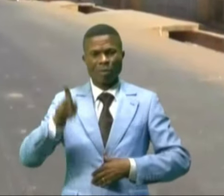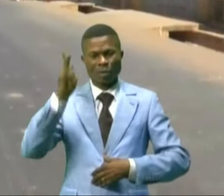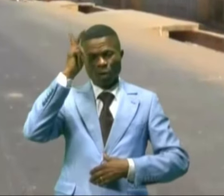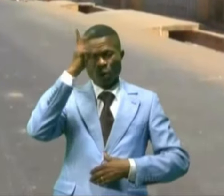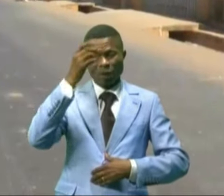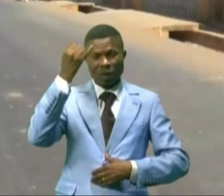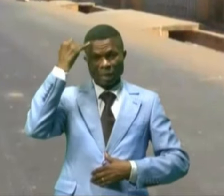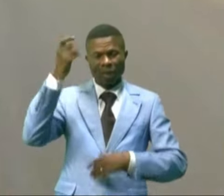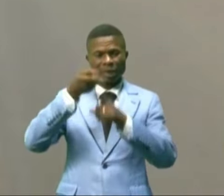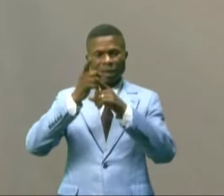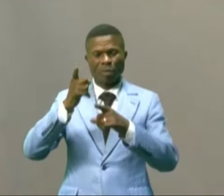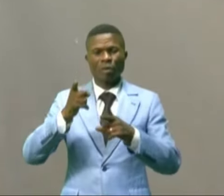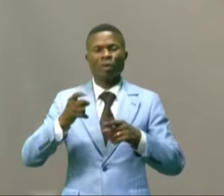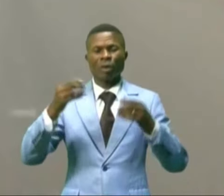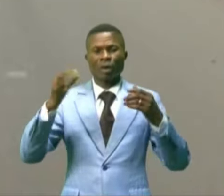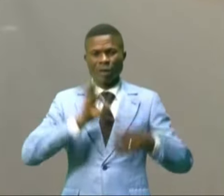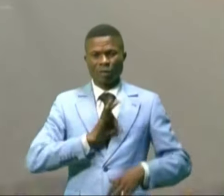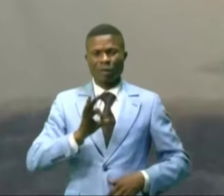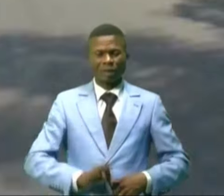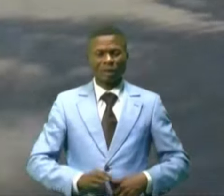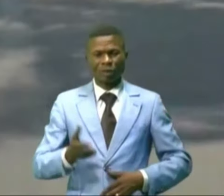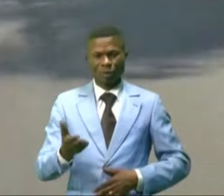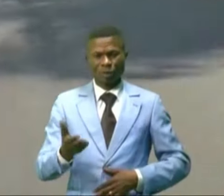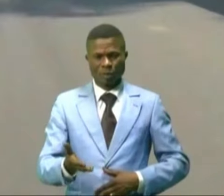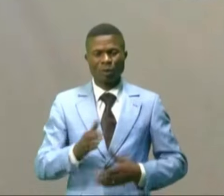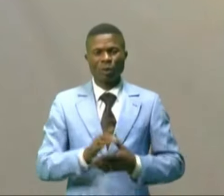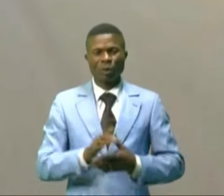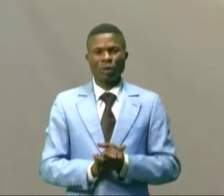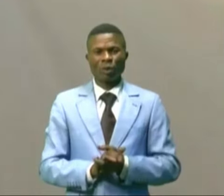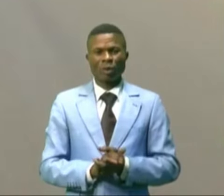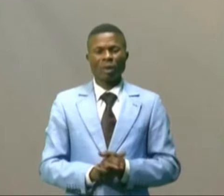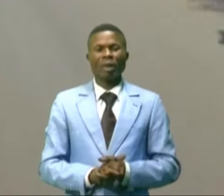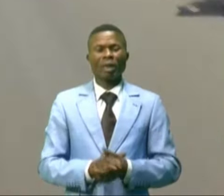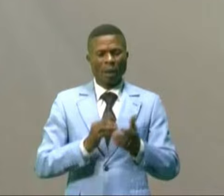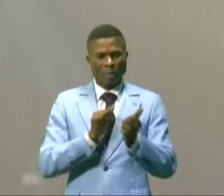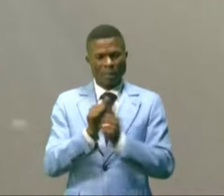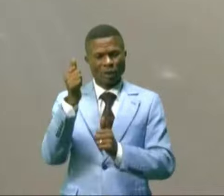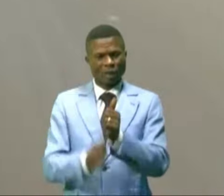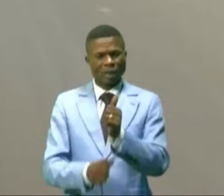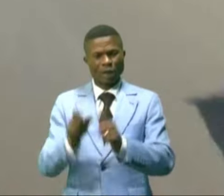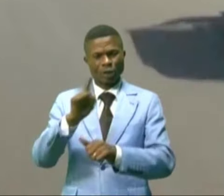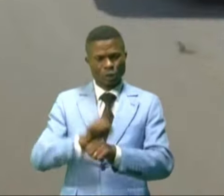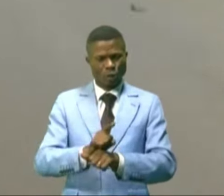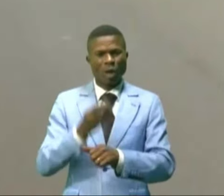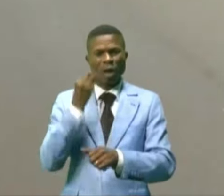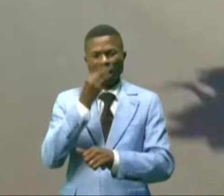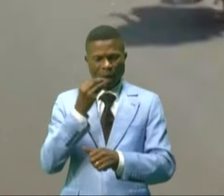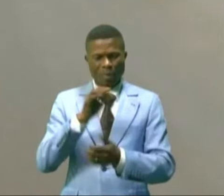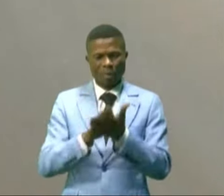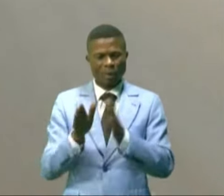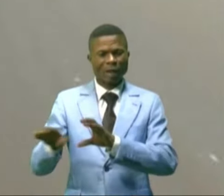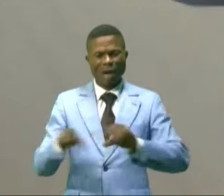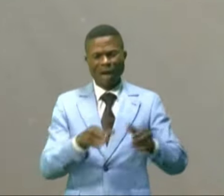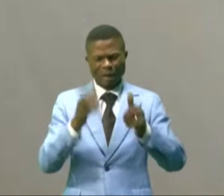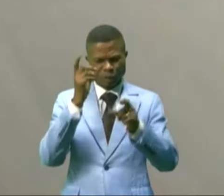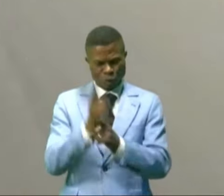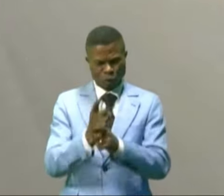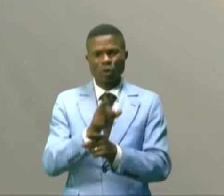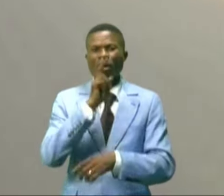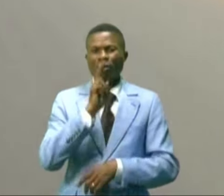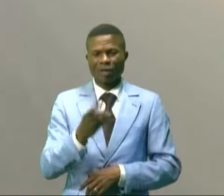le président de la République, Félix-Antoine Tshisekedi Tshilombo, passe chaque jour de la parole aux actes concrets.